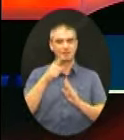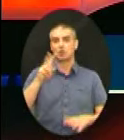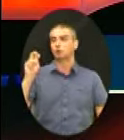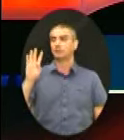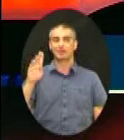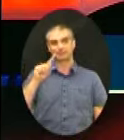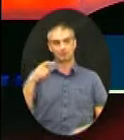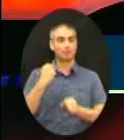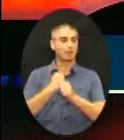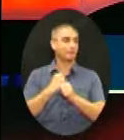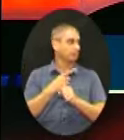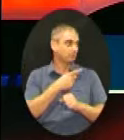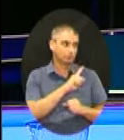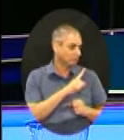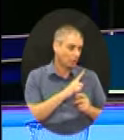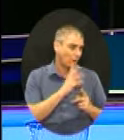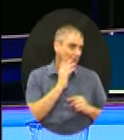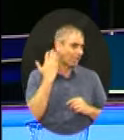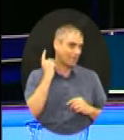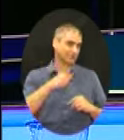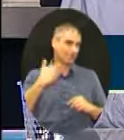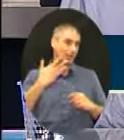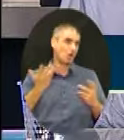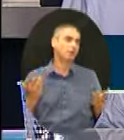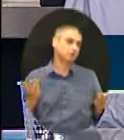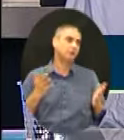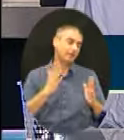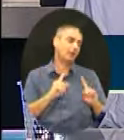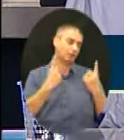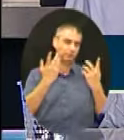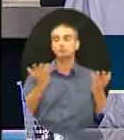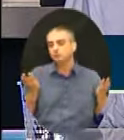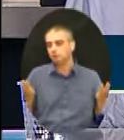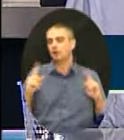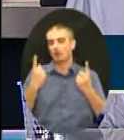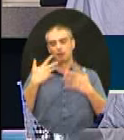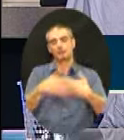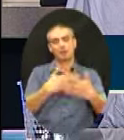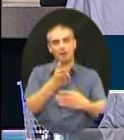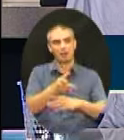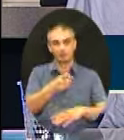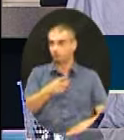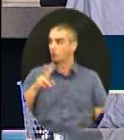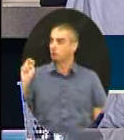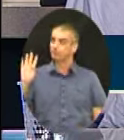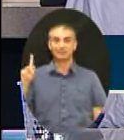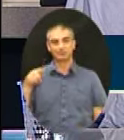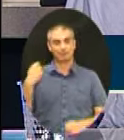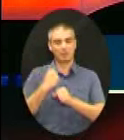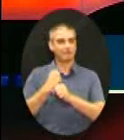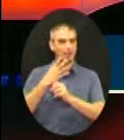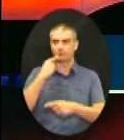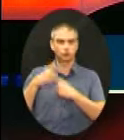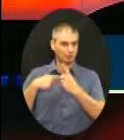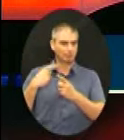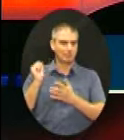בנזימן עבד בעיתון זה לו דווקא זה לא היה אמור להיות ככה אבל זה קרה זה התגלגל לכיוון הזה ואוזי בנזימן עבד בעיתון במשך הרבה